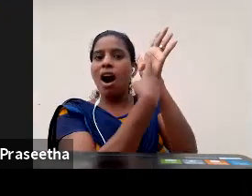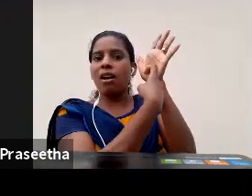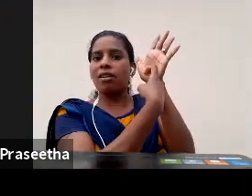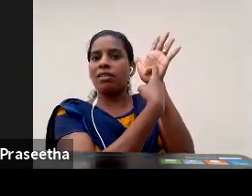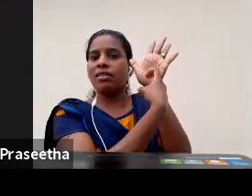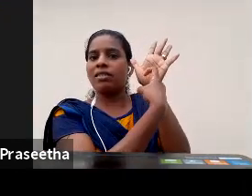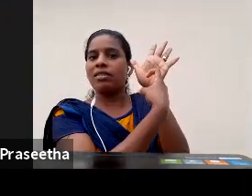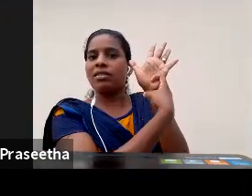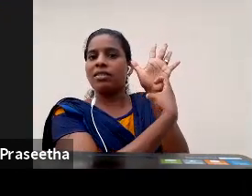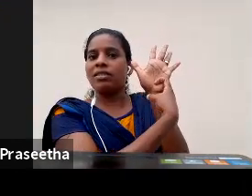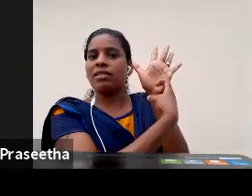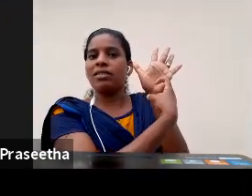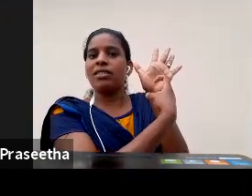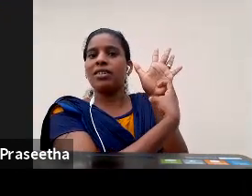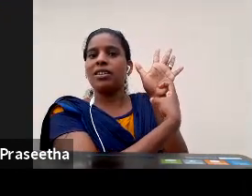ആർ,